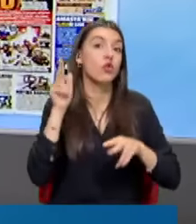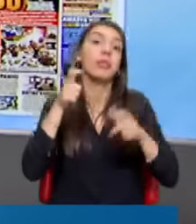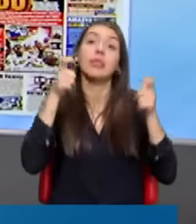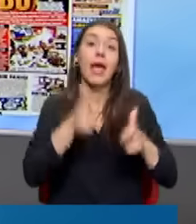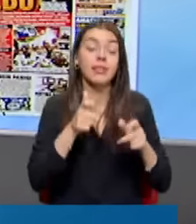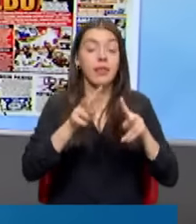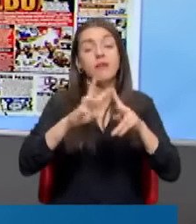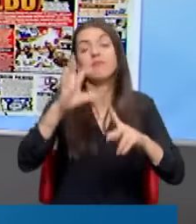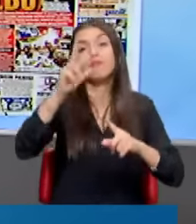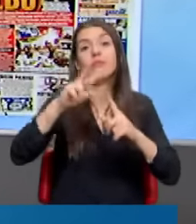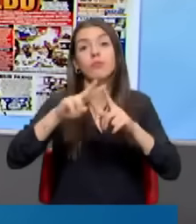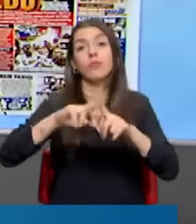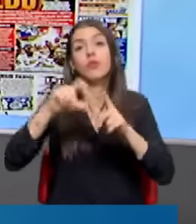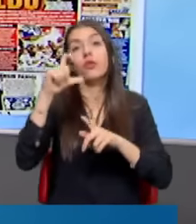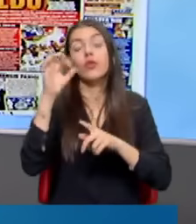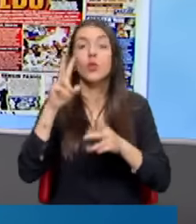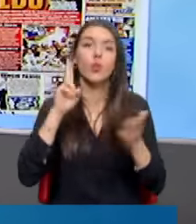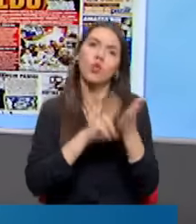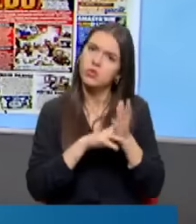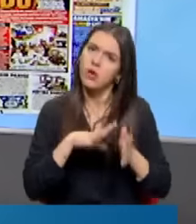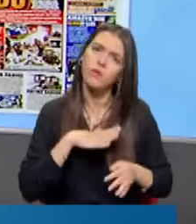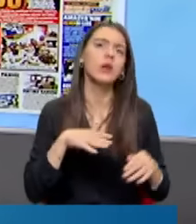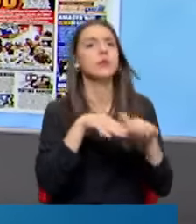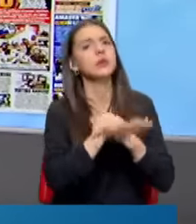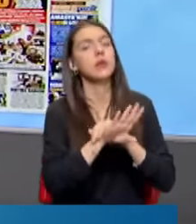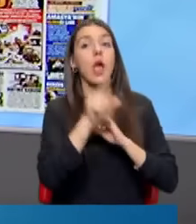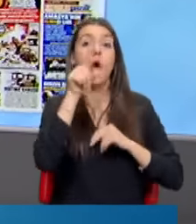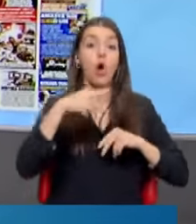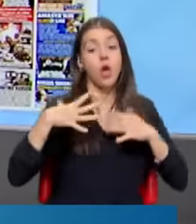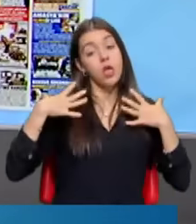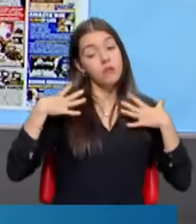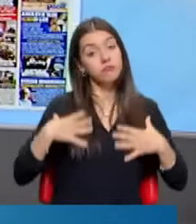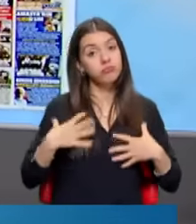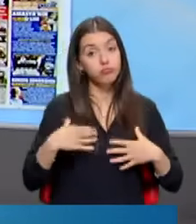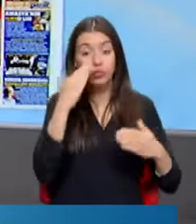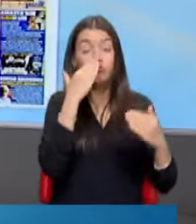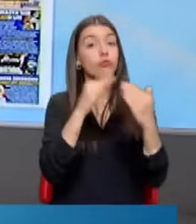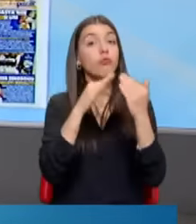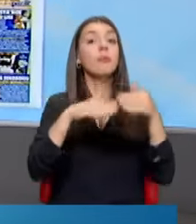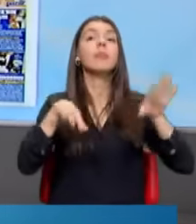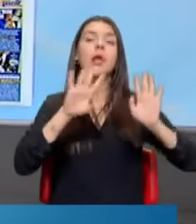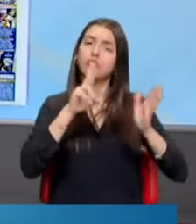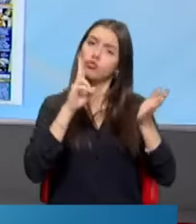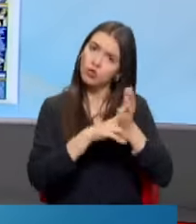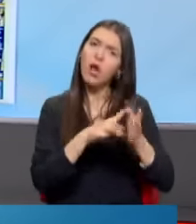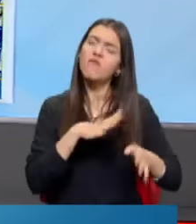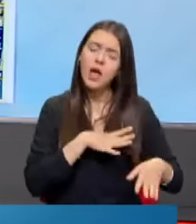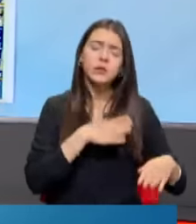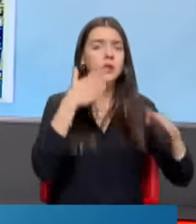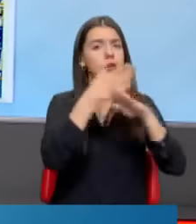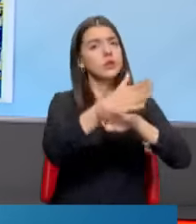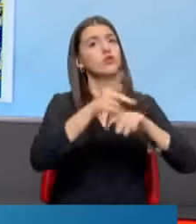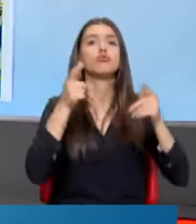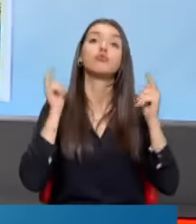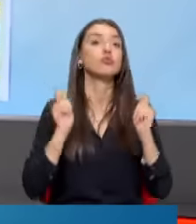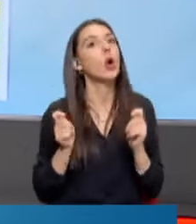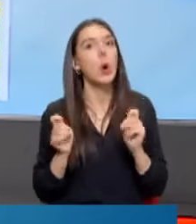Üye olanlar girebiliyormuş. Hatta belirli kıyafet kodlarına uymadığınız takdirde üyeyseniz bile girişiniz